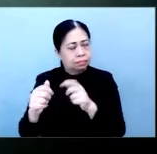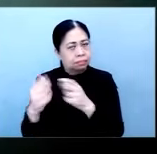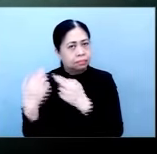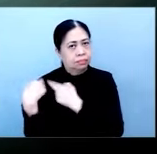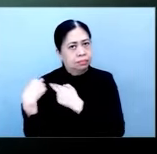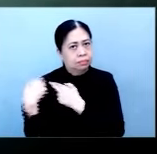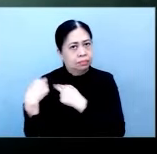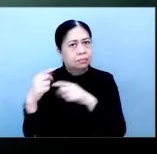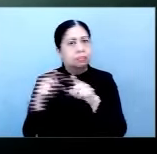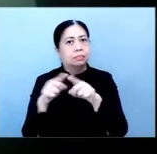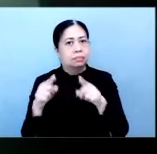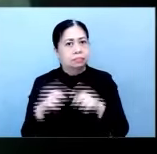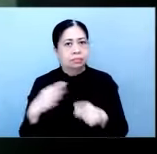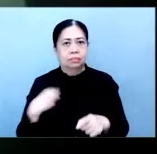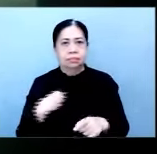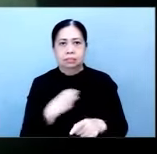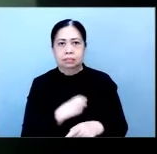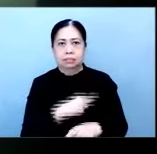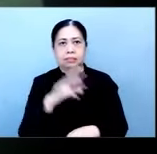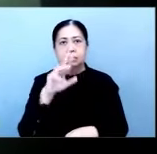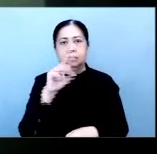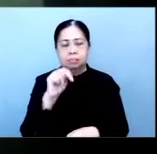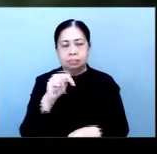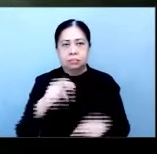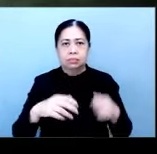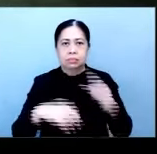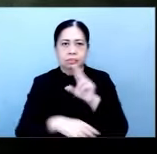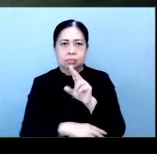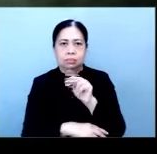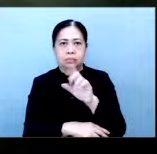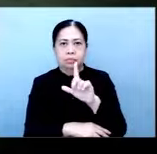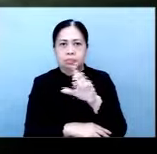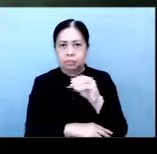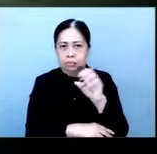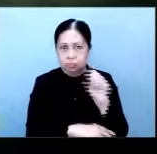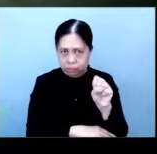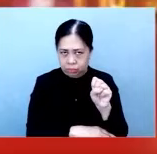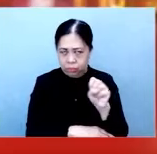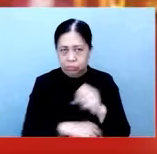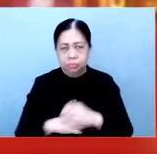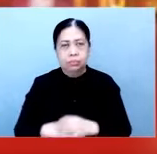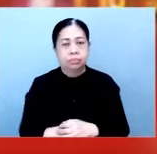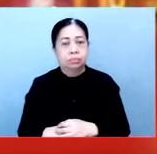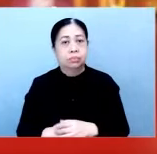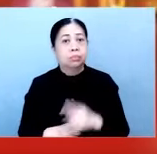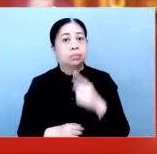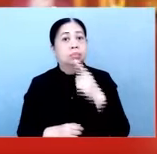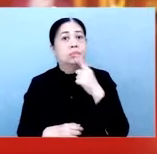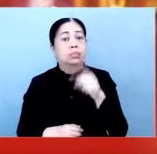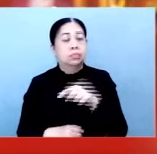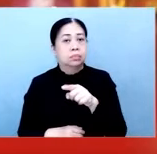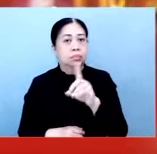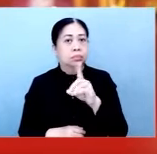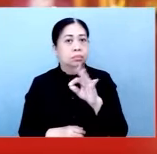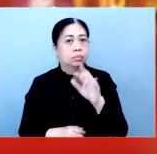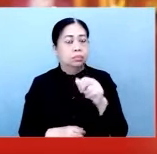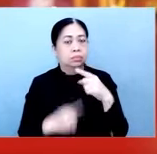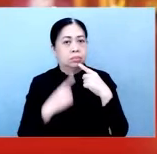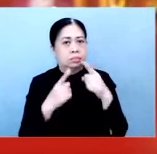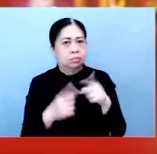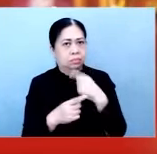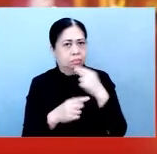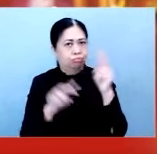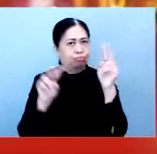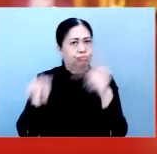obligasyon bilang miyembro ng United Nations Convention on the Law of the Sea o UNCLOS. Inilabas siya ng DFA matapos